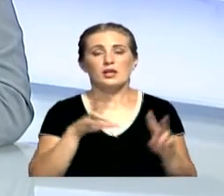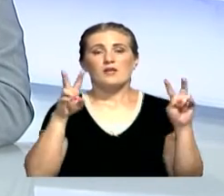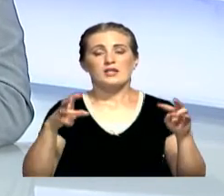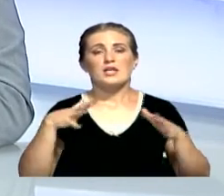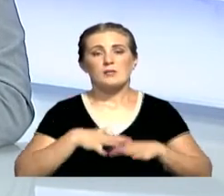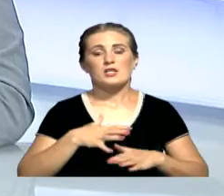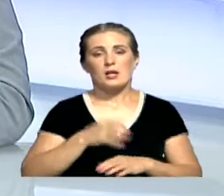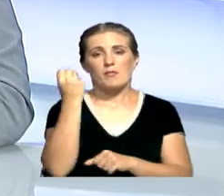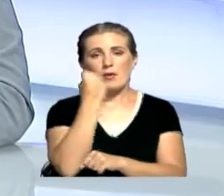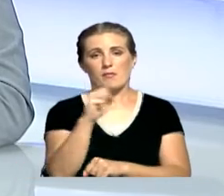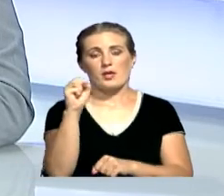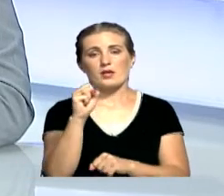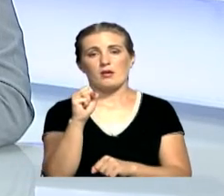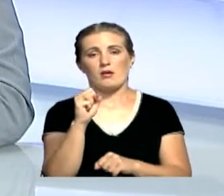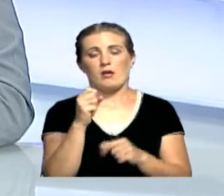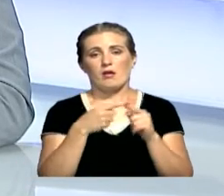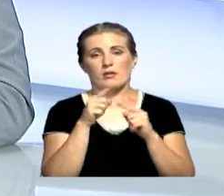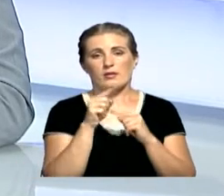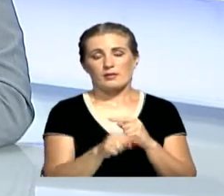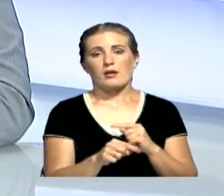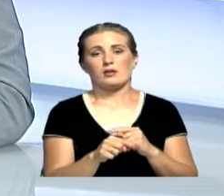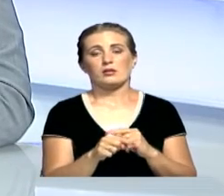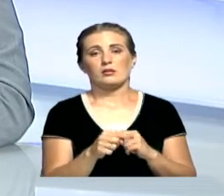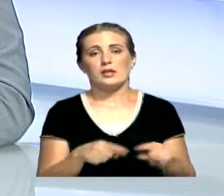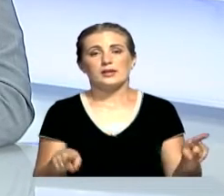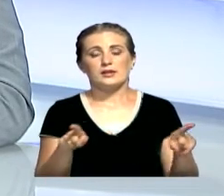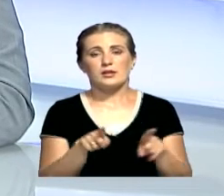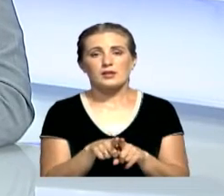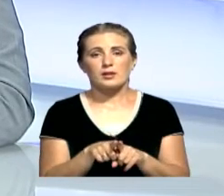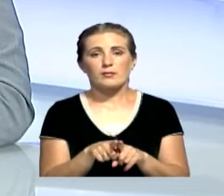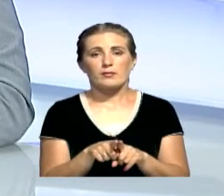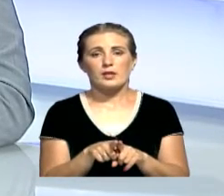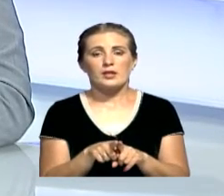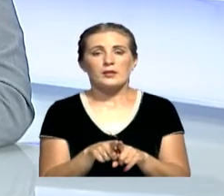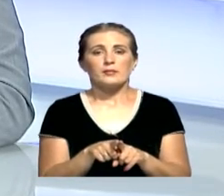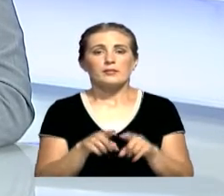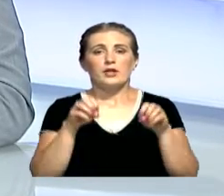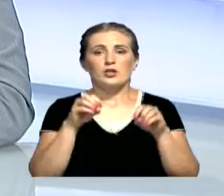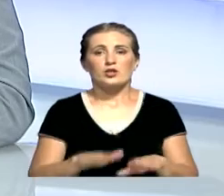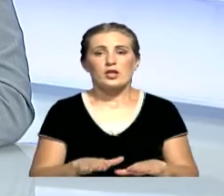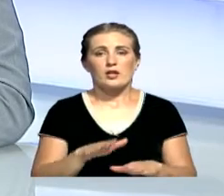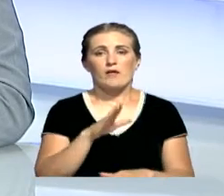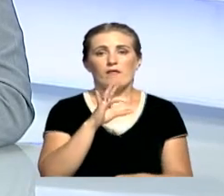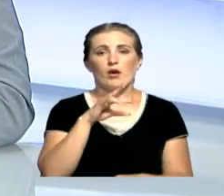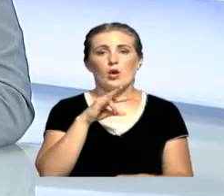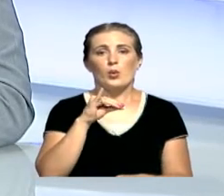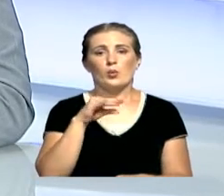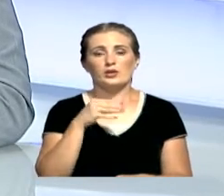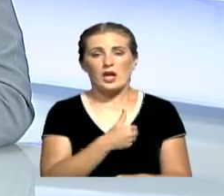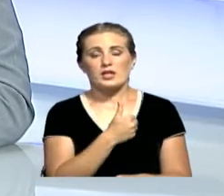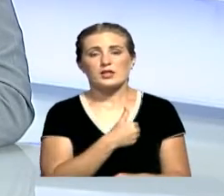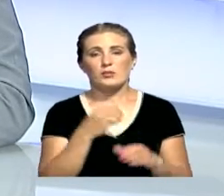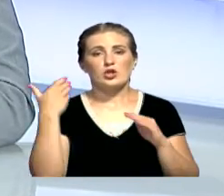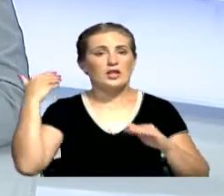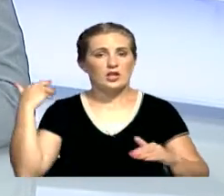над вот таким вот таким решением valeant арийским решениям тогдашнего